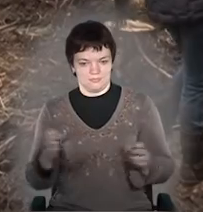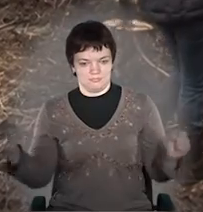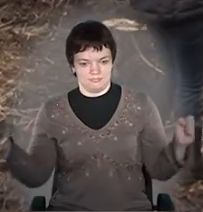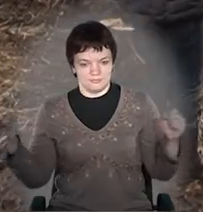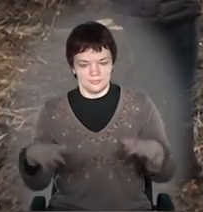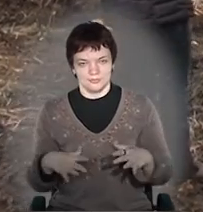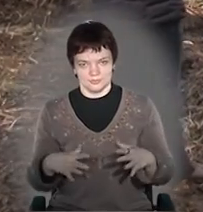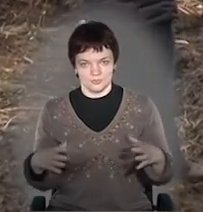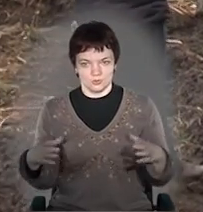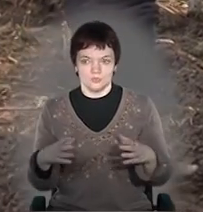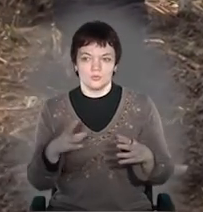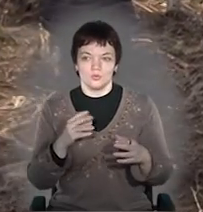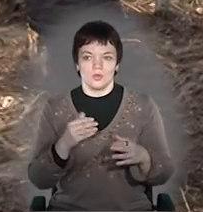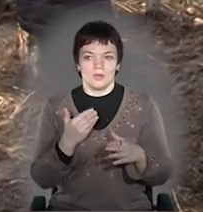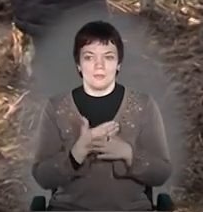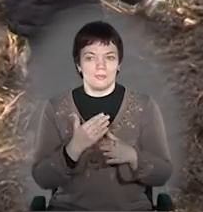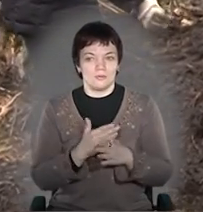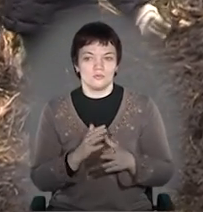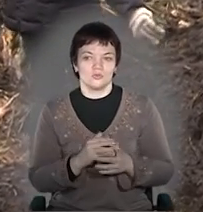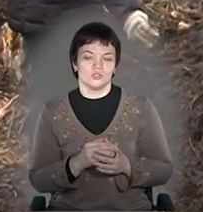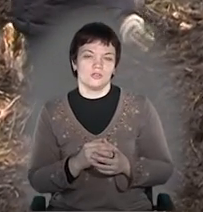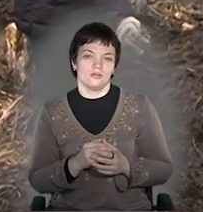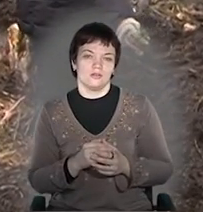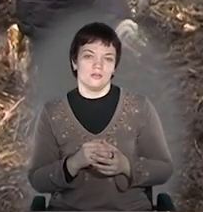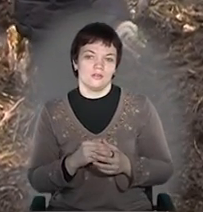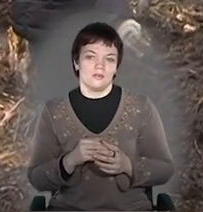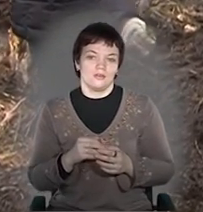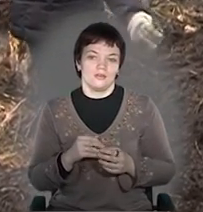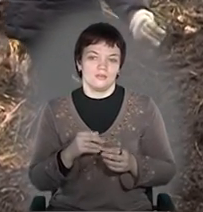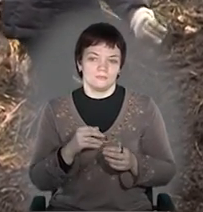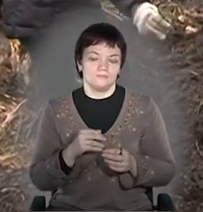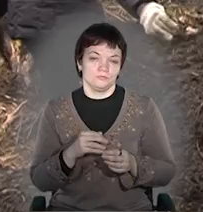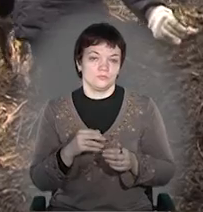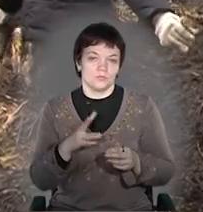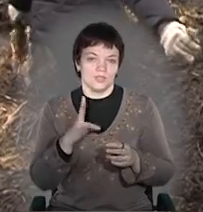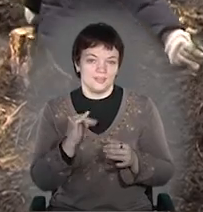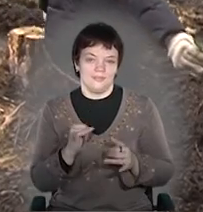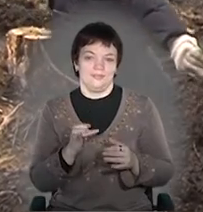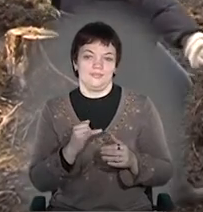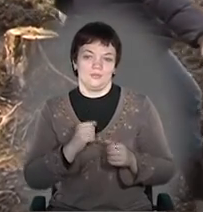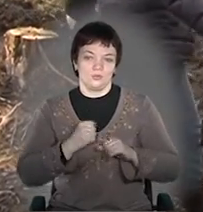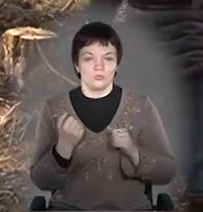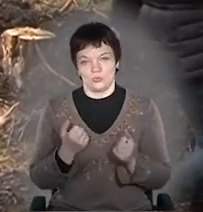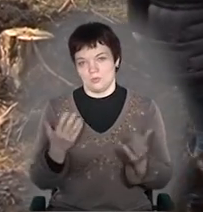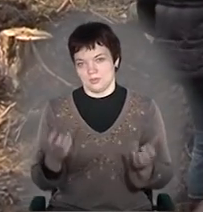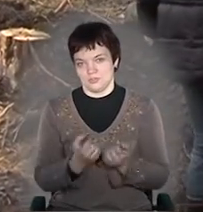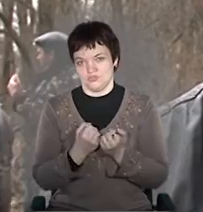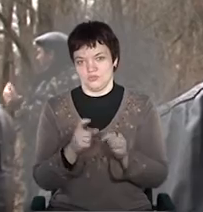ну как, не то, чтобы помочь, ну, чтобы, как говорить по-украинскому, гуртом легко и батька быть. Вот так же самое и в лесничестве.